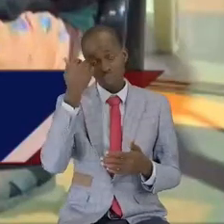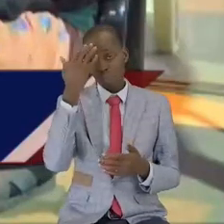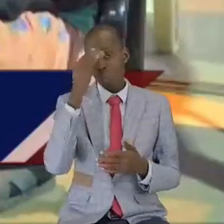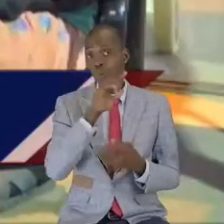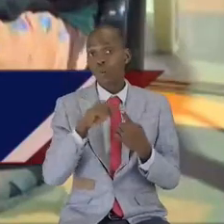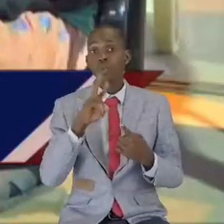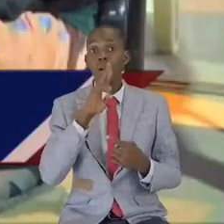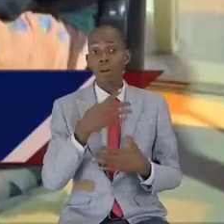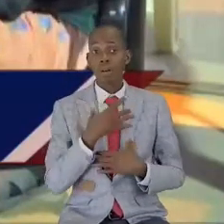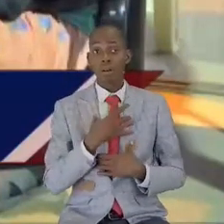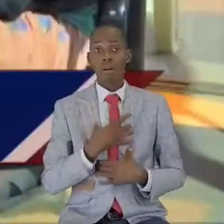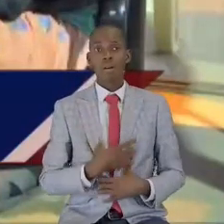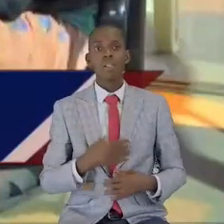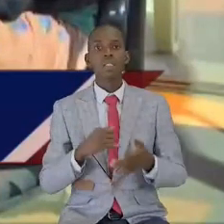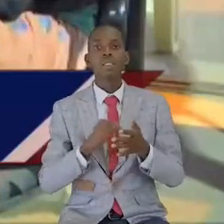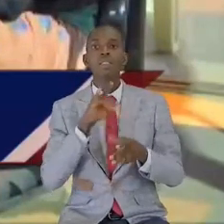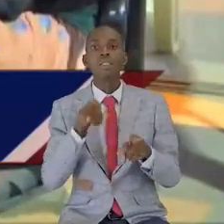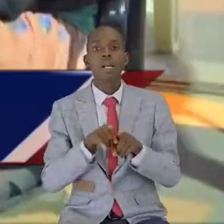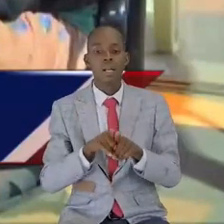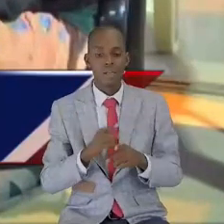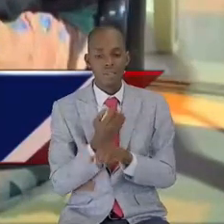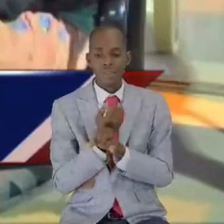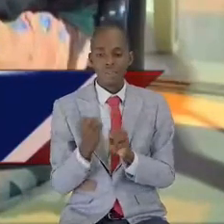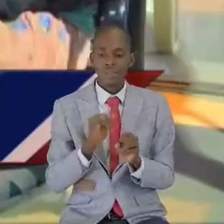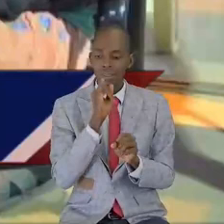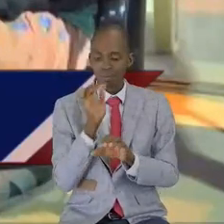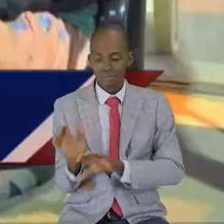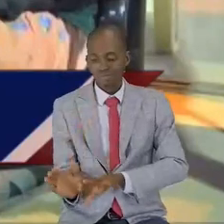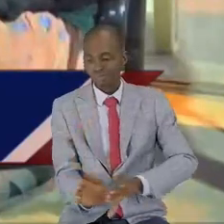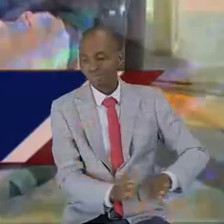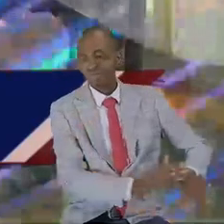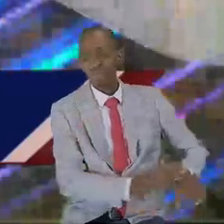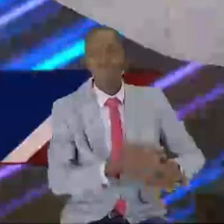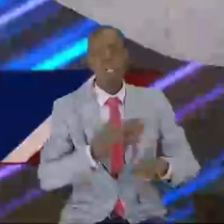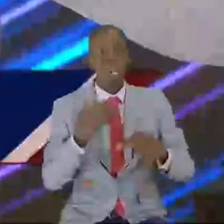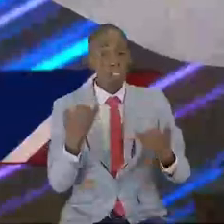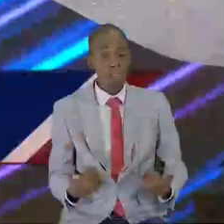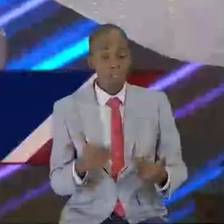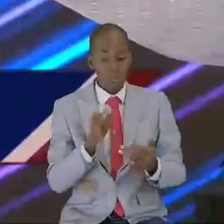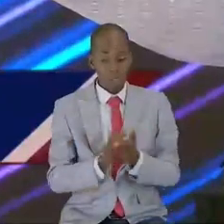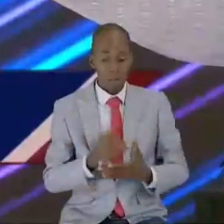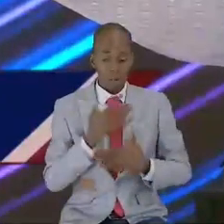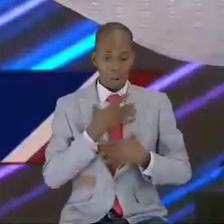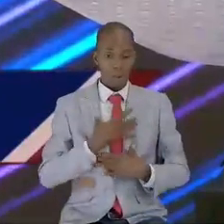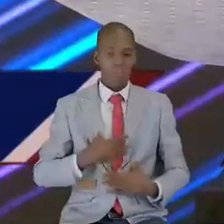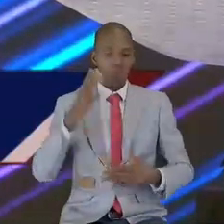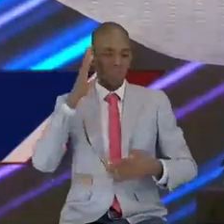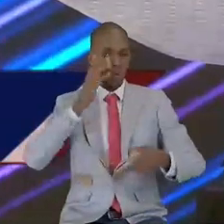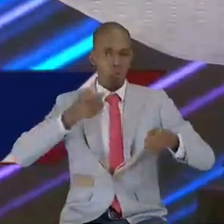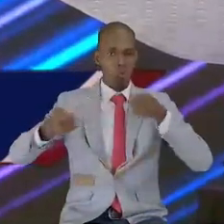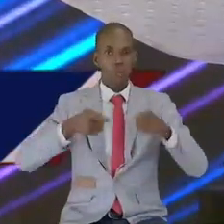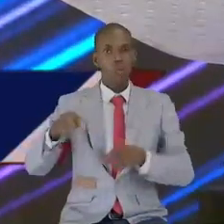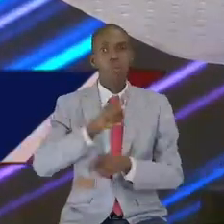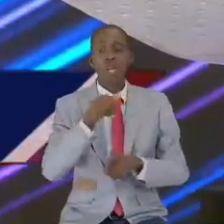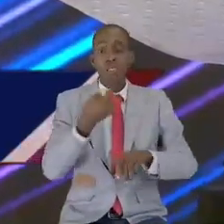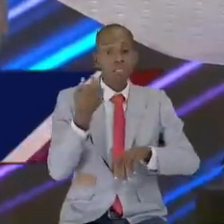faim, c'est comme si le salut est mis de côté et maintenant la faim s'exprime. Non,